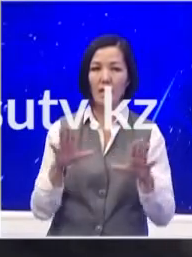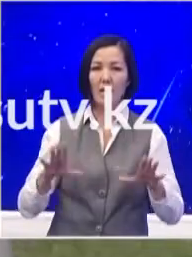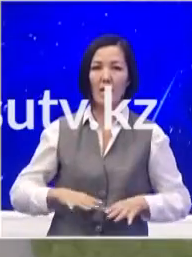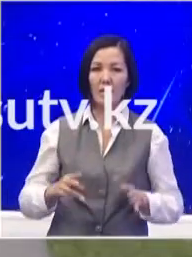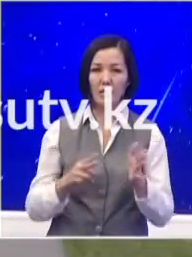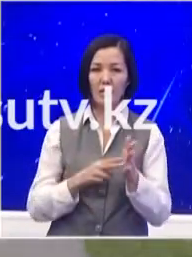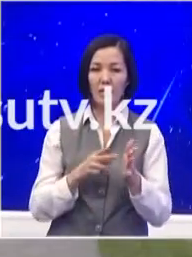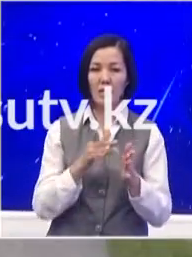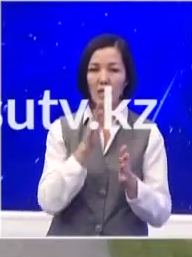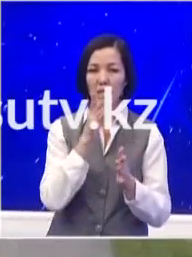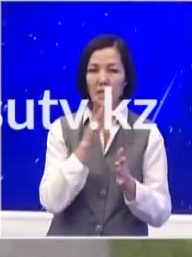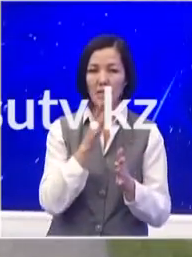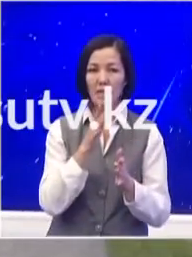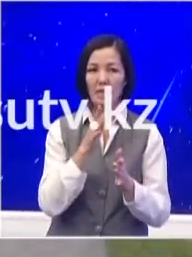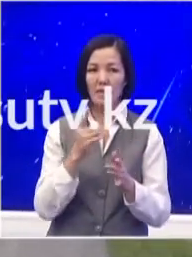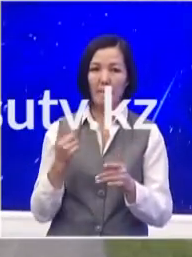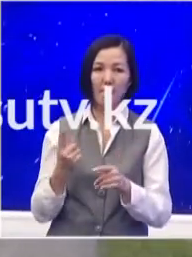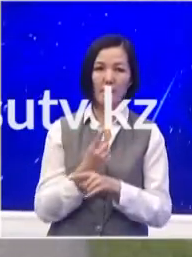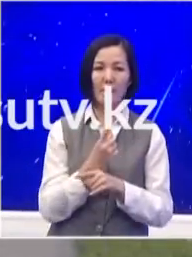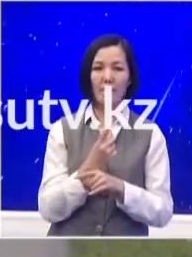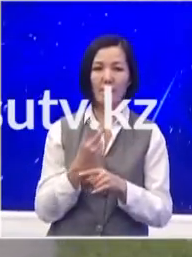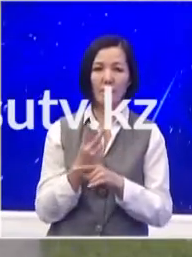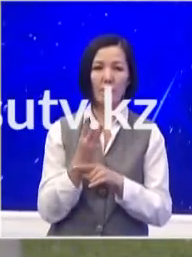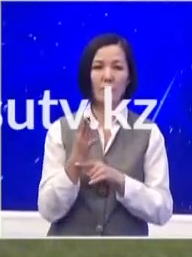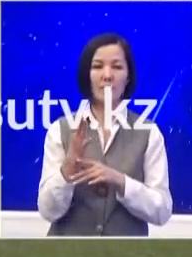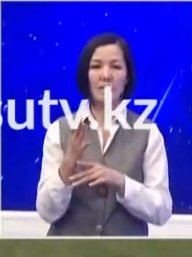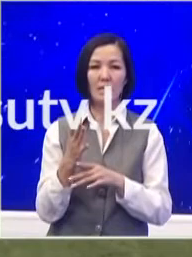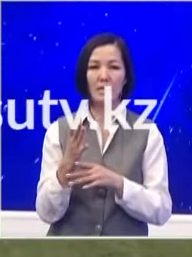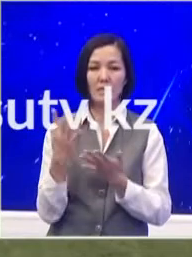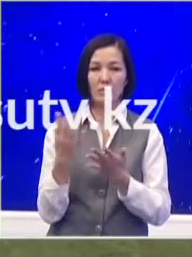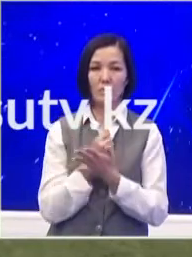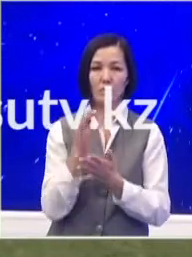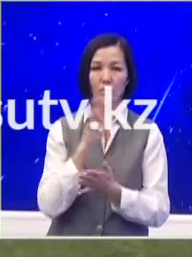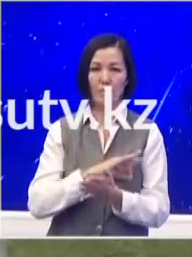Бүгін бірінші көкпары бұйыртқан салым салдық, аман есен.